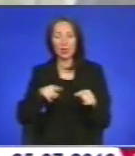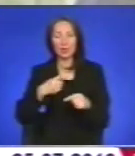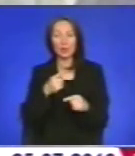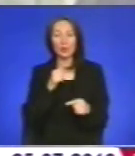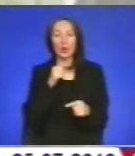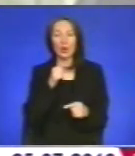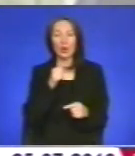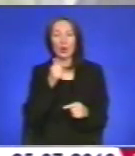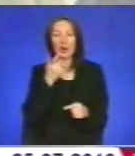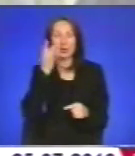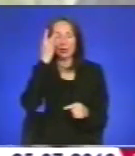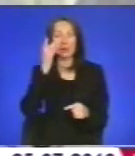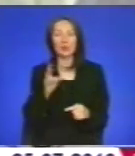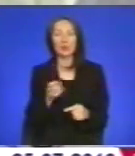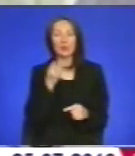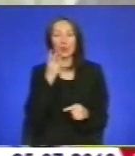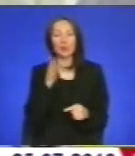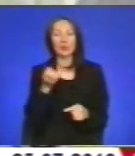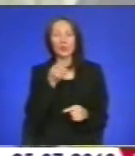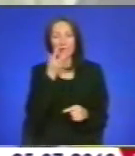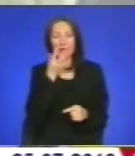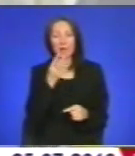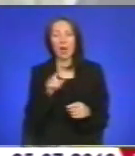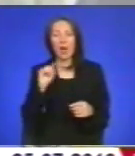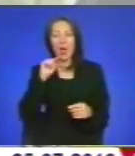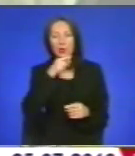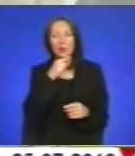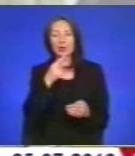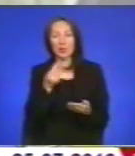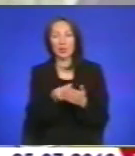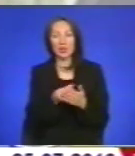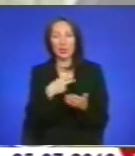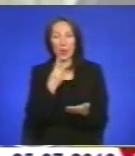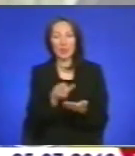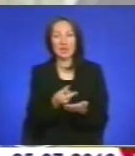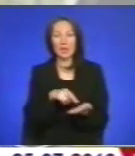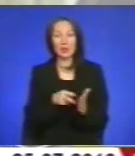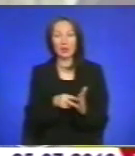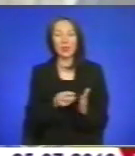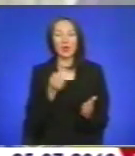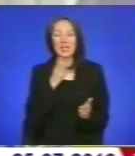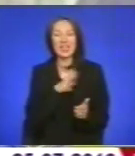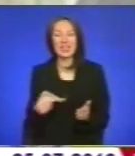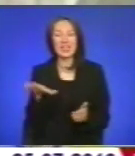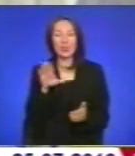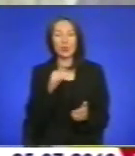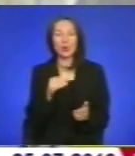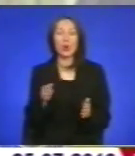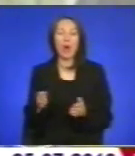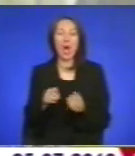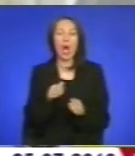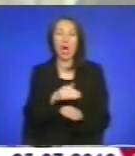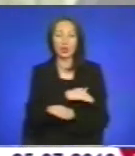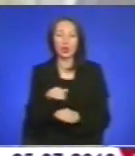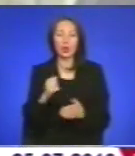сприятливих фінансово-економічних показниках плануємо також, напевно, ну якщо не всю ділянку взяти до Руської, то також розбити